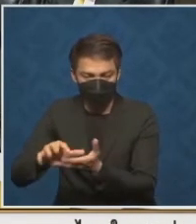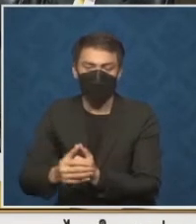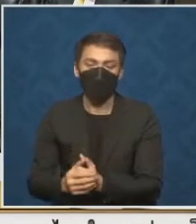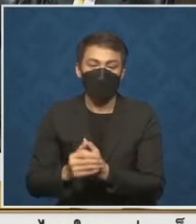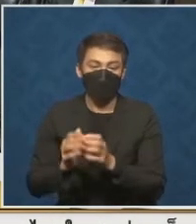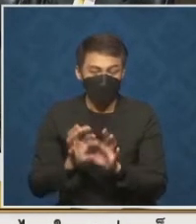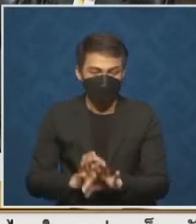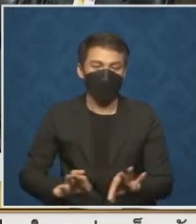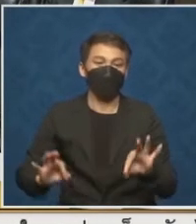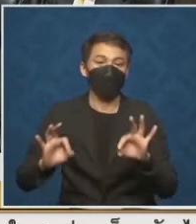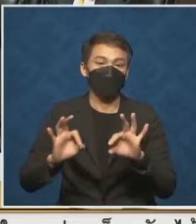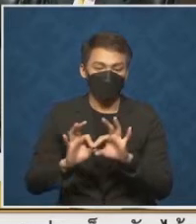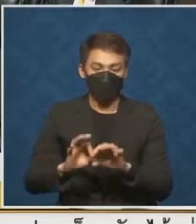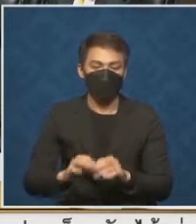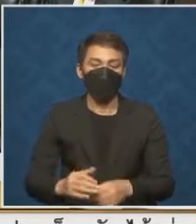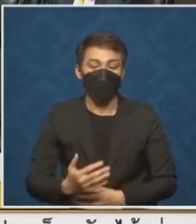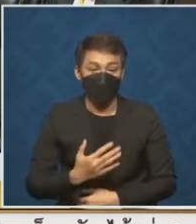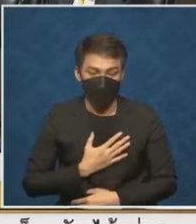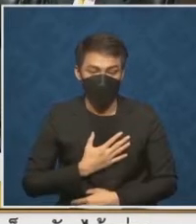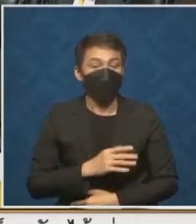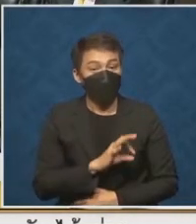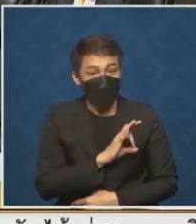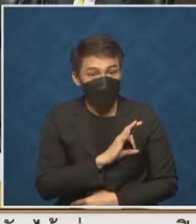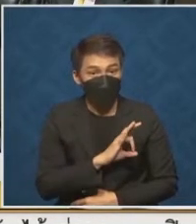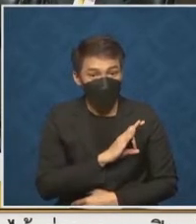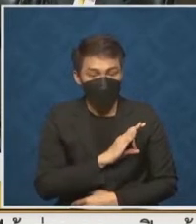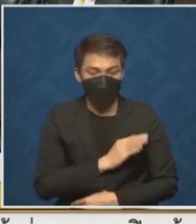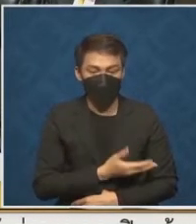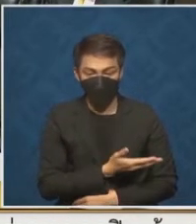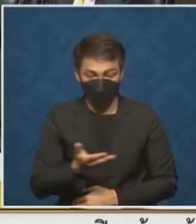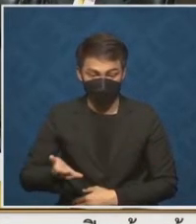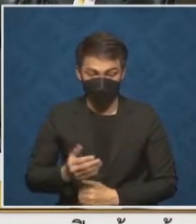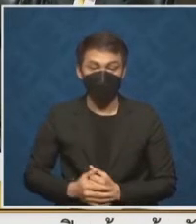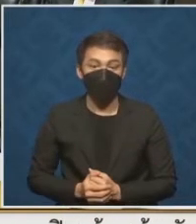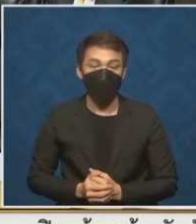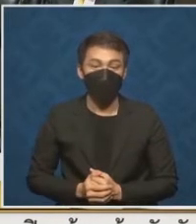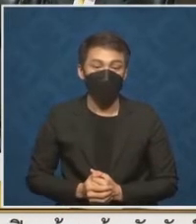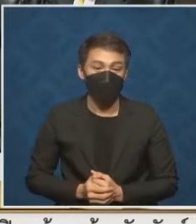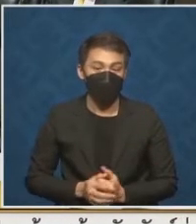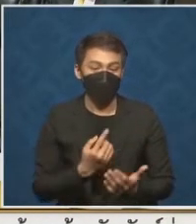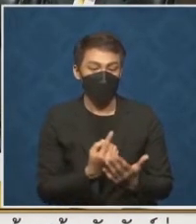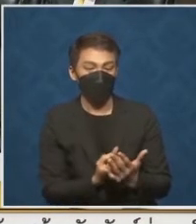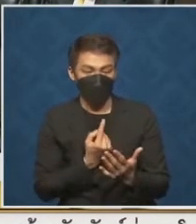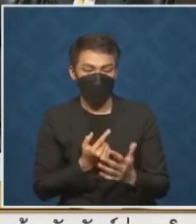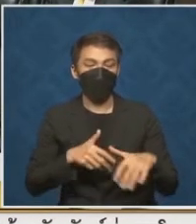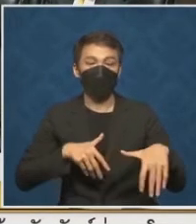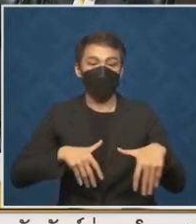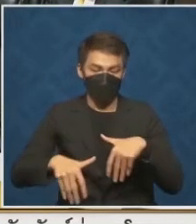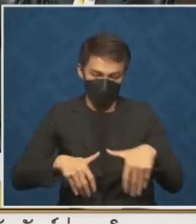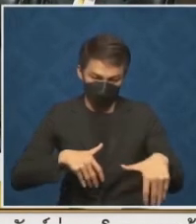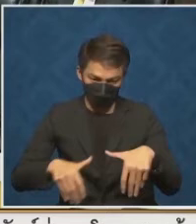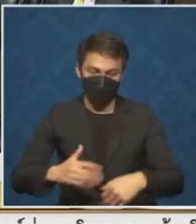กรณีที่มีความจำเป็นที่สมาชิกสภาผู้แทนราษฎรในฐานะที่เป็นผู้แทนปวงชนชาว